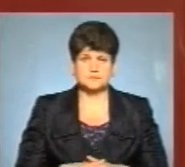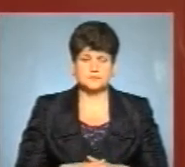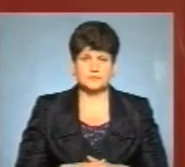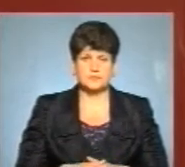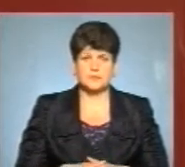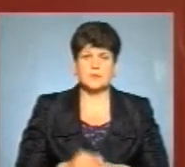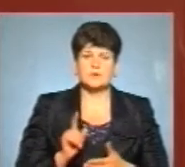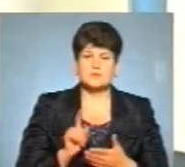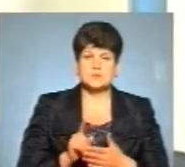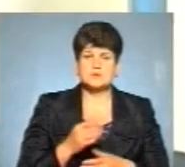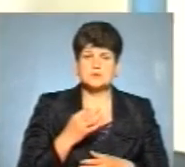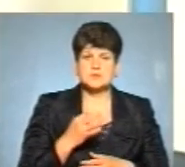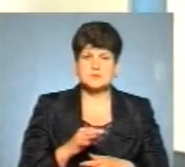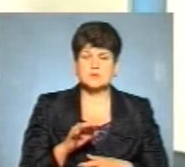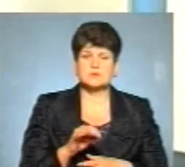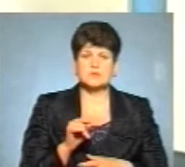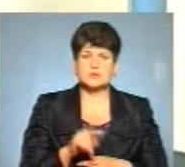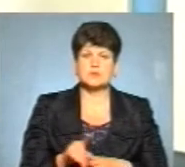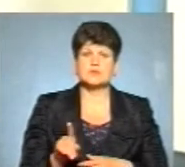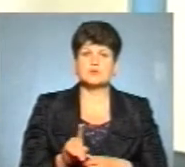Мушу сказати про те, що